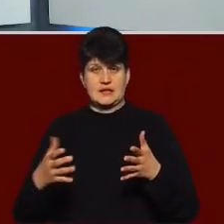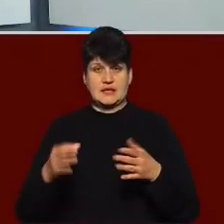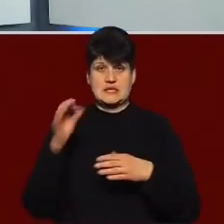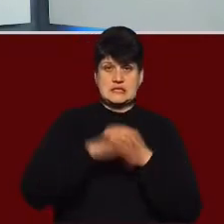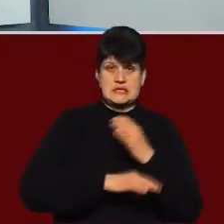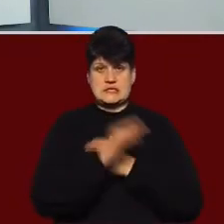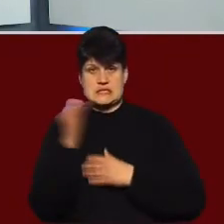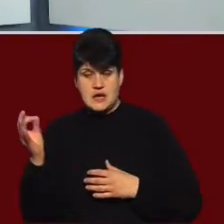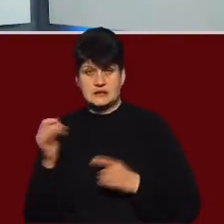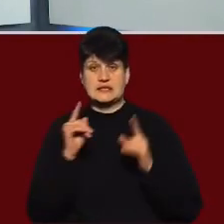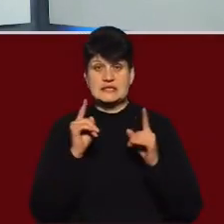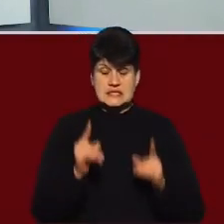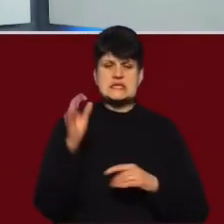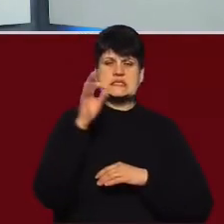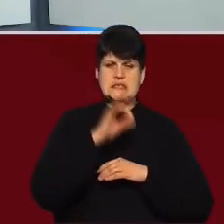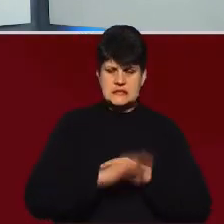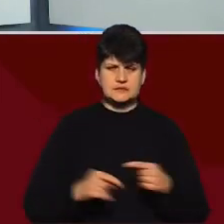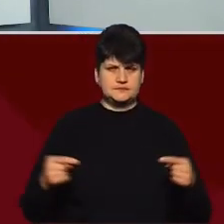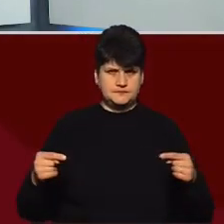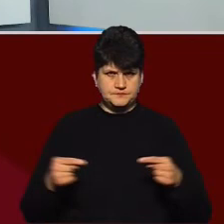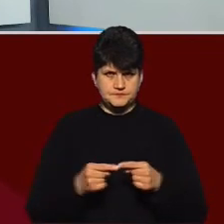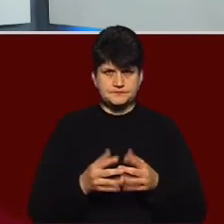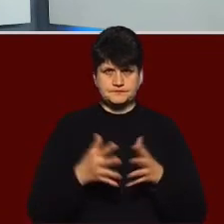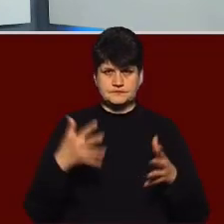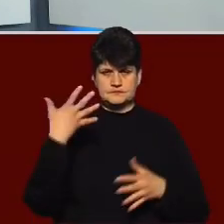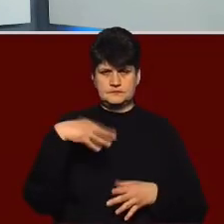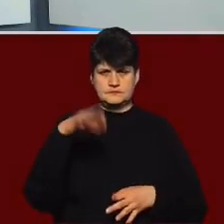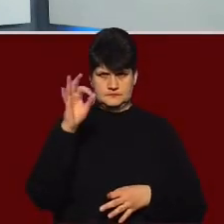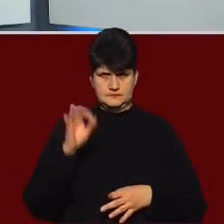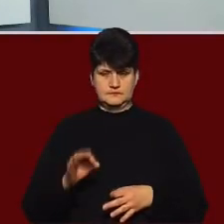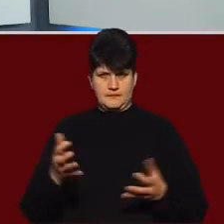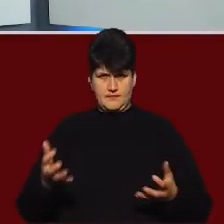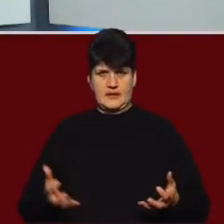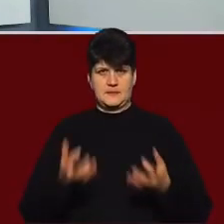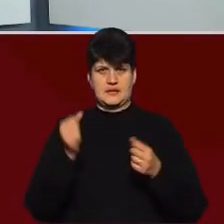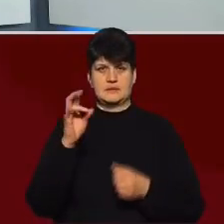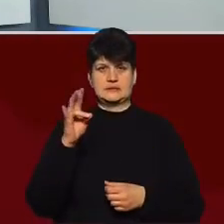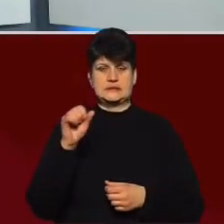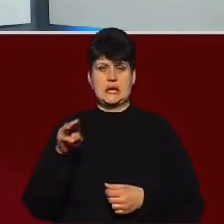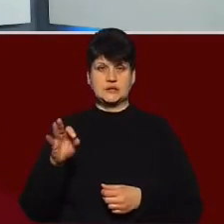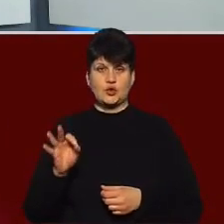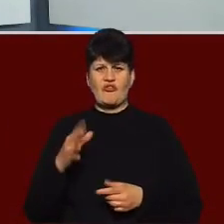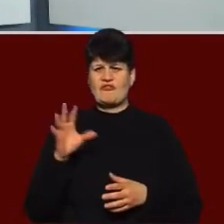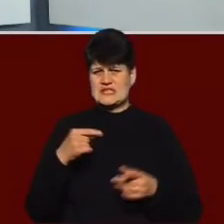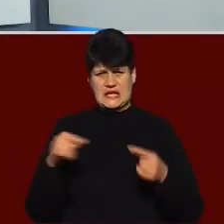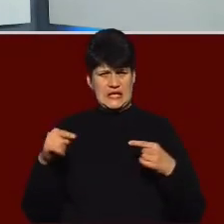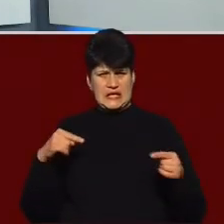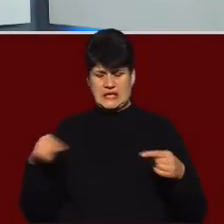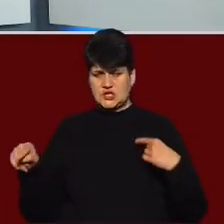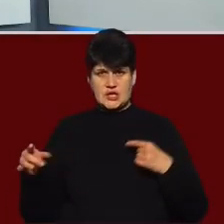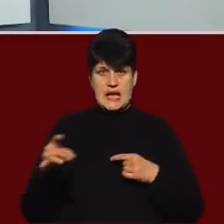захід одностайно більше, як 50% підтримує НАТО. Всі інші